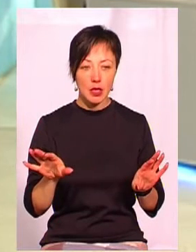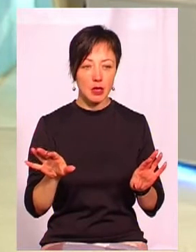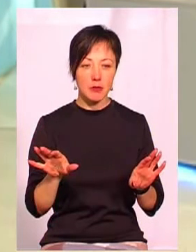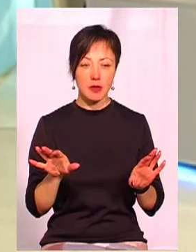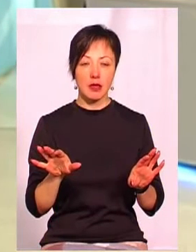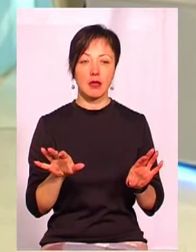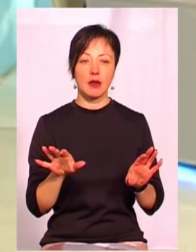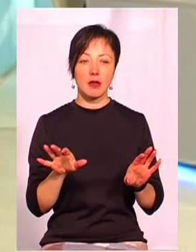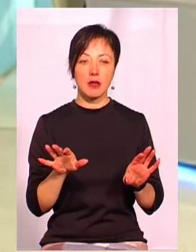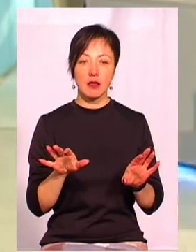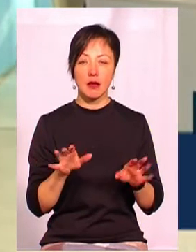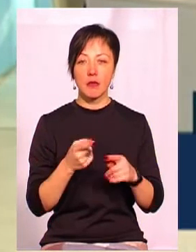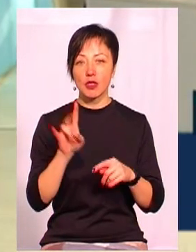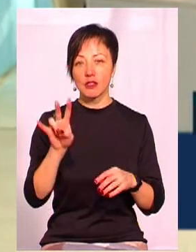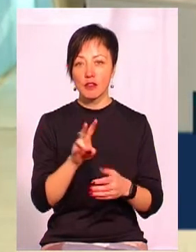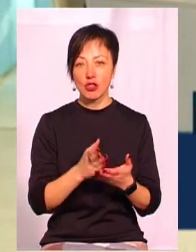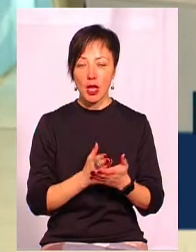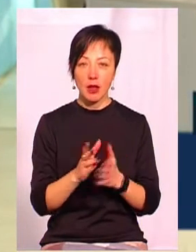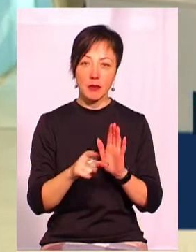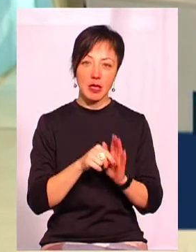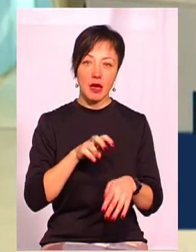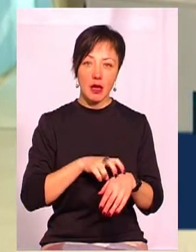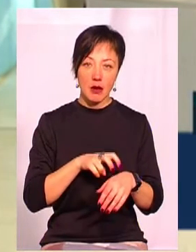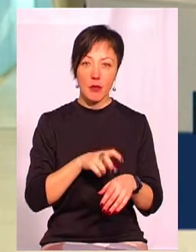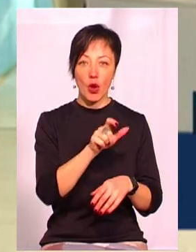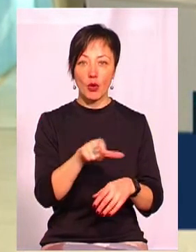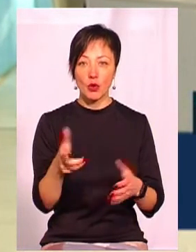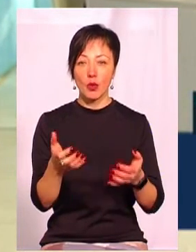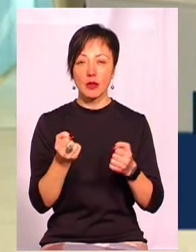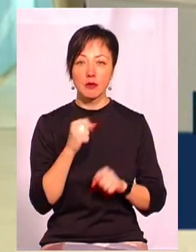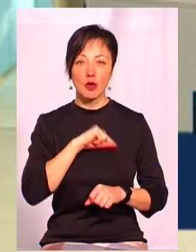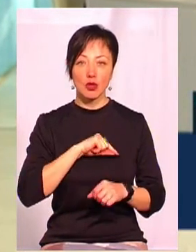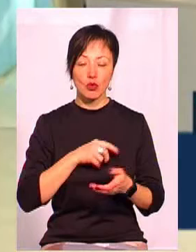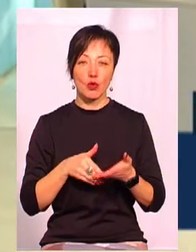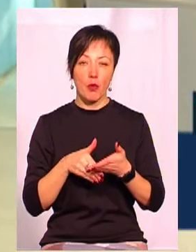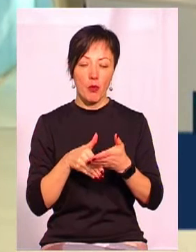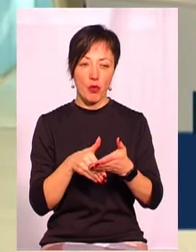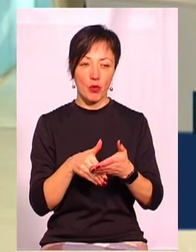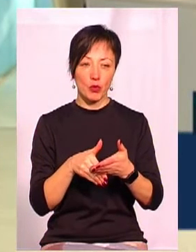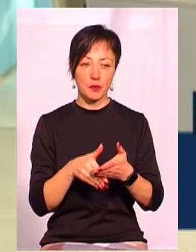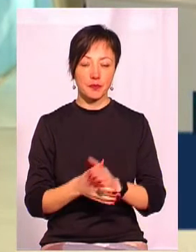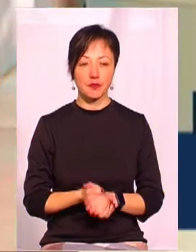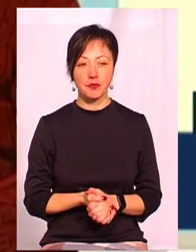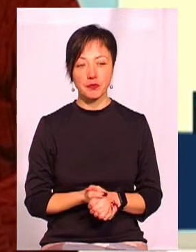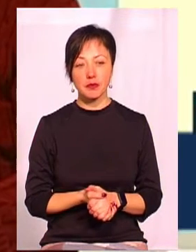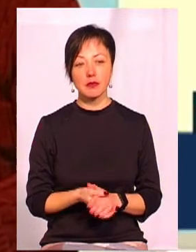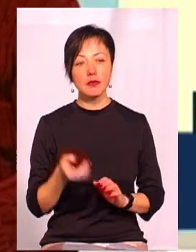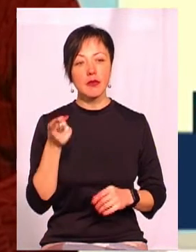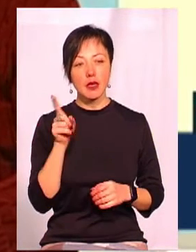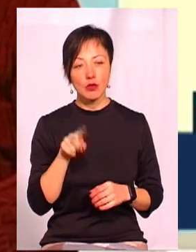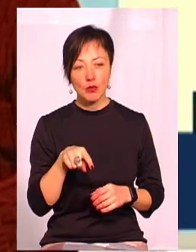з будь-якими, або настоятелі, або ще священики, або з лікарями, люди отримують психологічну допомогу, зокрема.